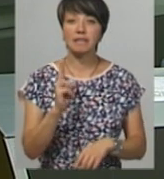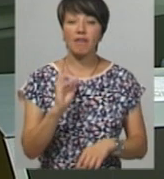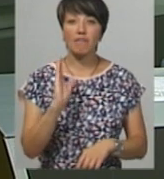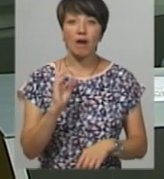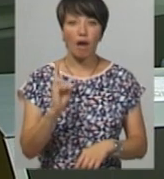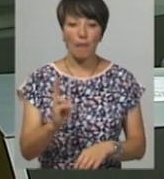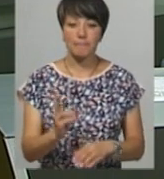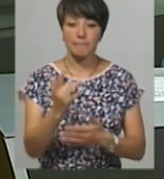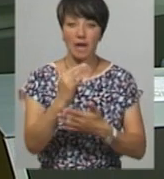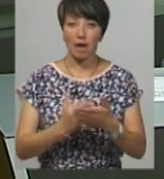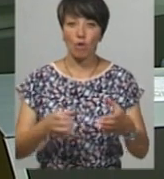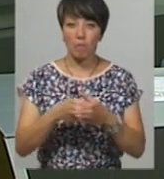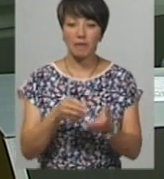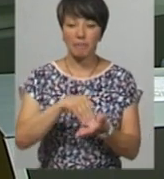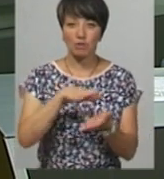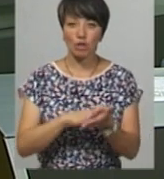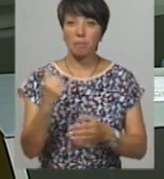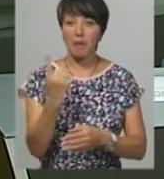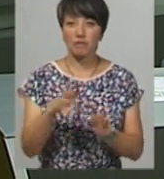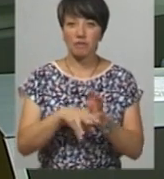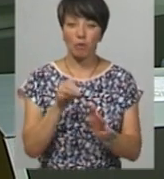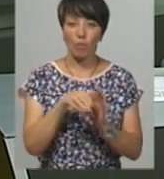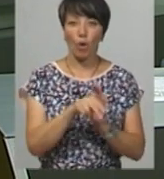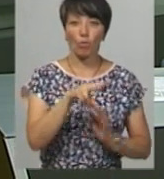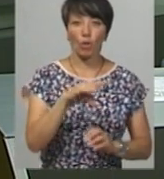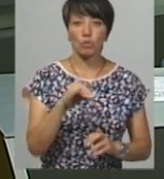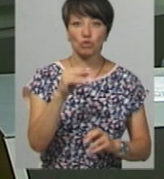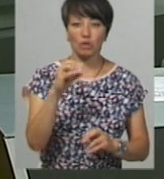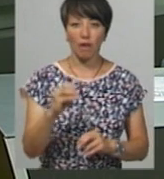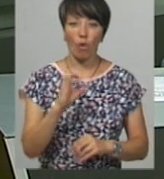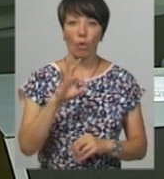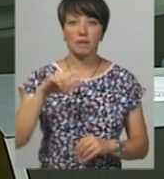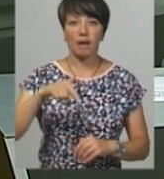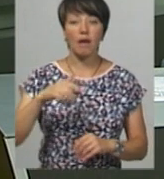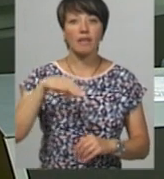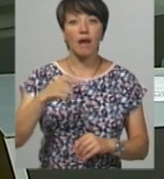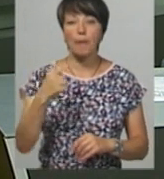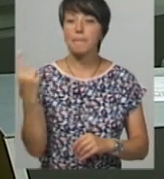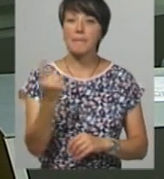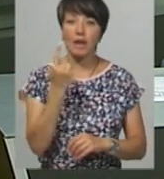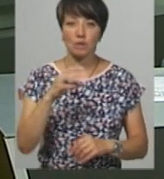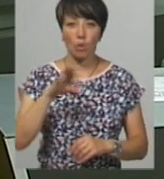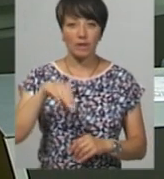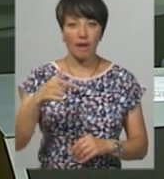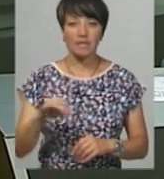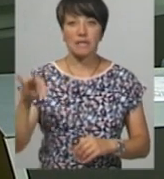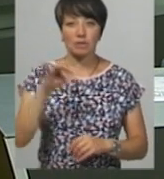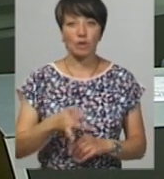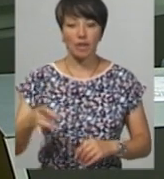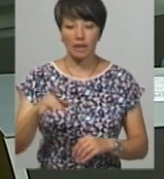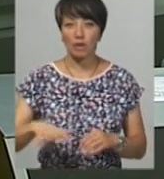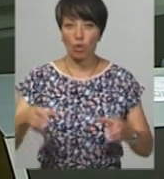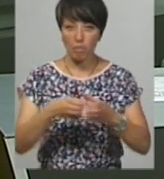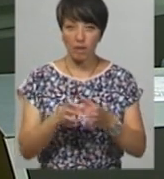переліку громад, де призначено перші вибори, увійшла Плужненська ОТГ, перша ОТГ у Ізяславському районі області. До